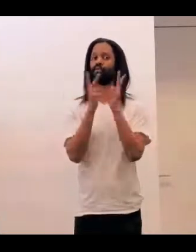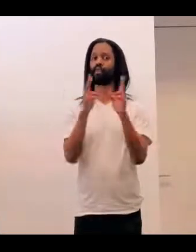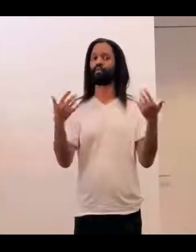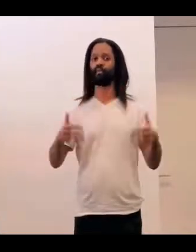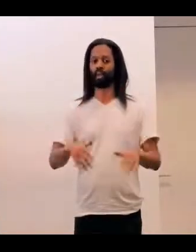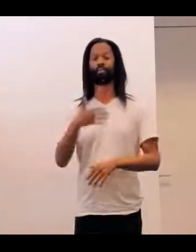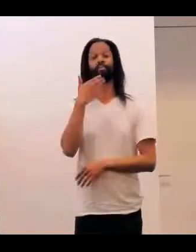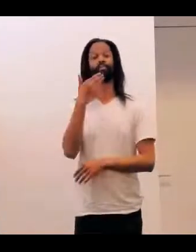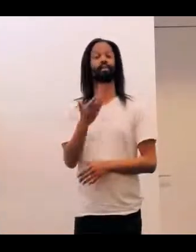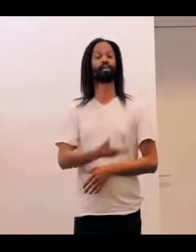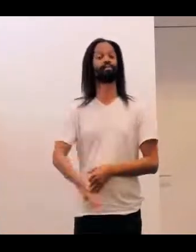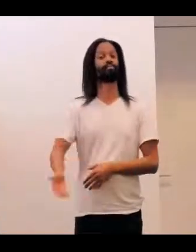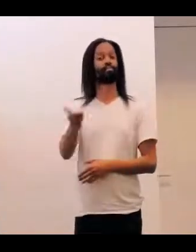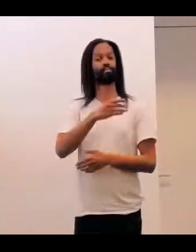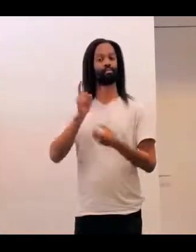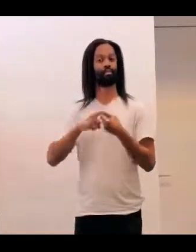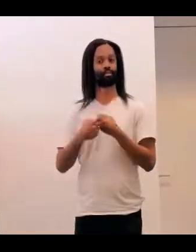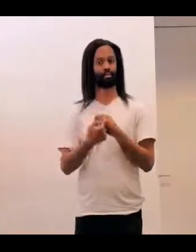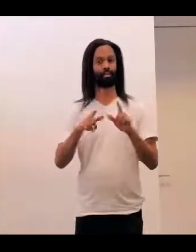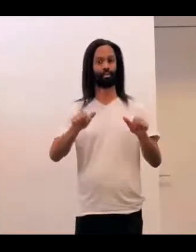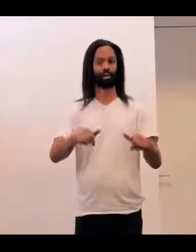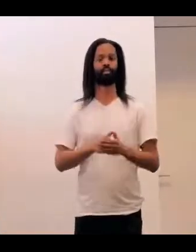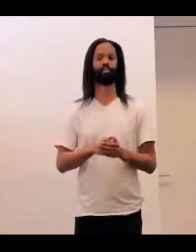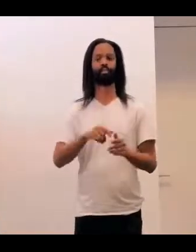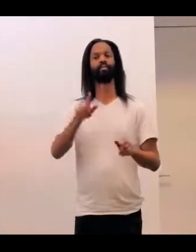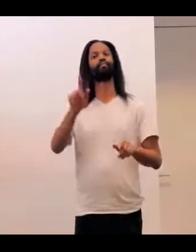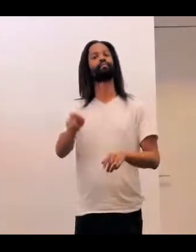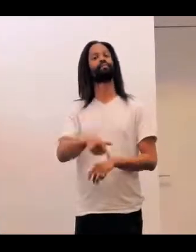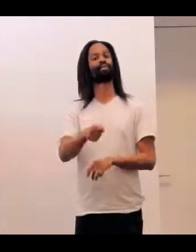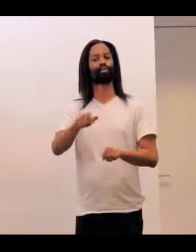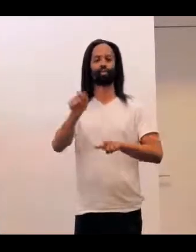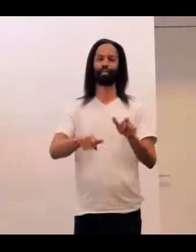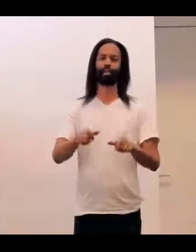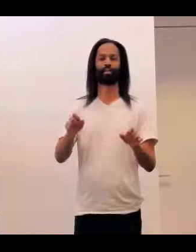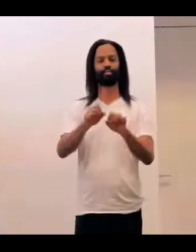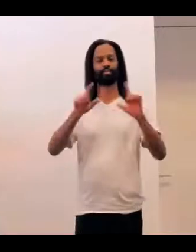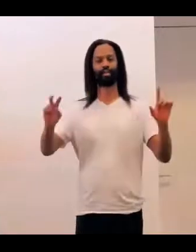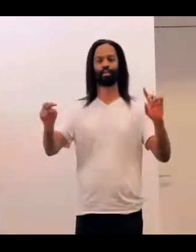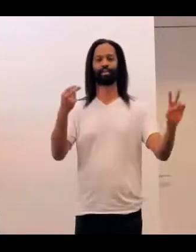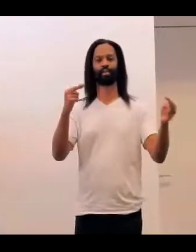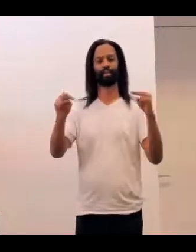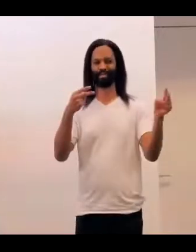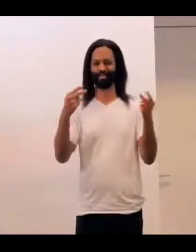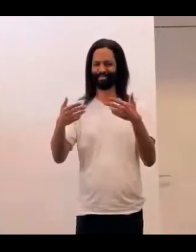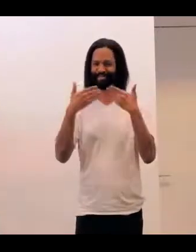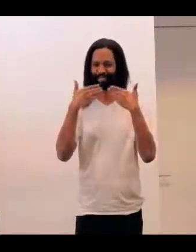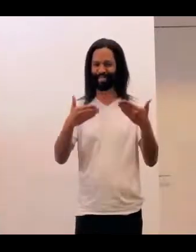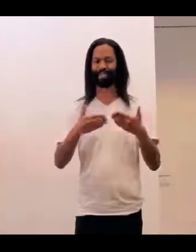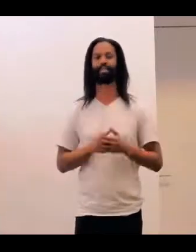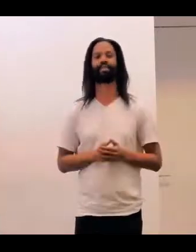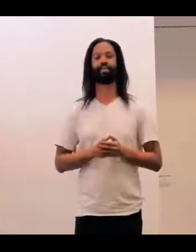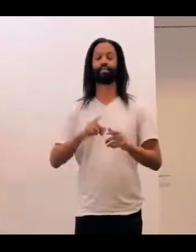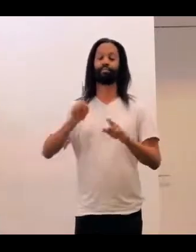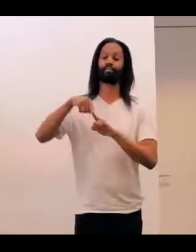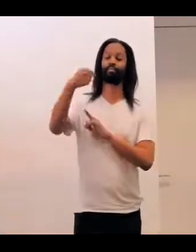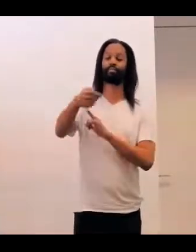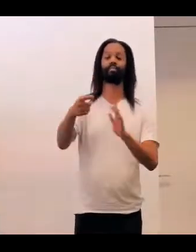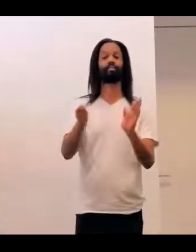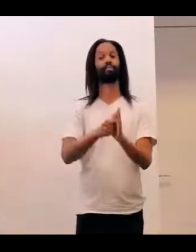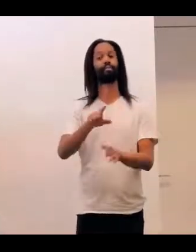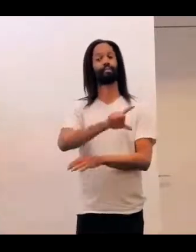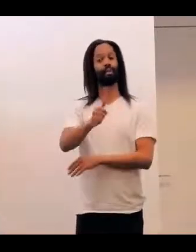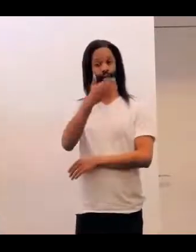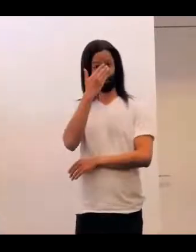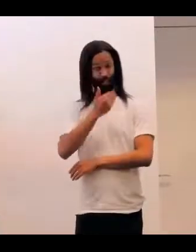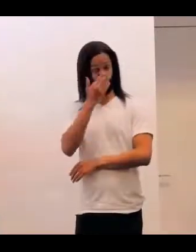pris part et je salue celles et ceux qui nous ont suivis sur les réseaux sociaux et sur YouTube. Nous nous retrouverons le 21 février et